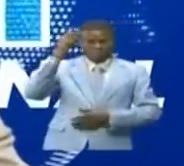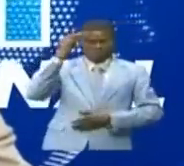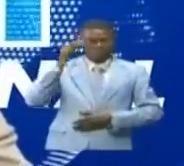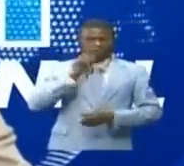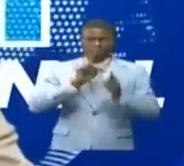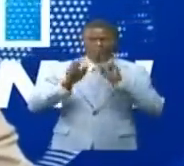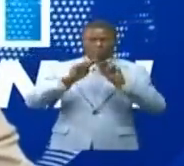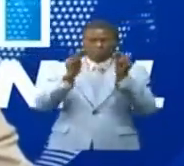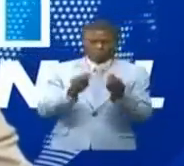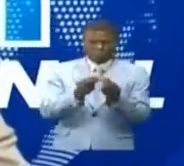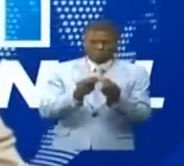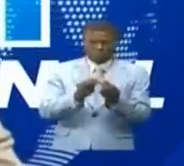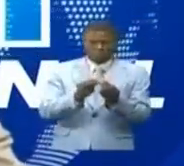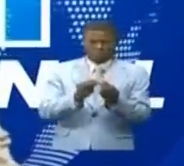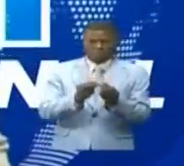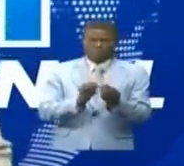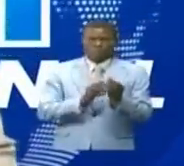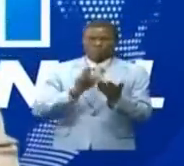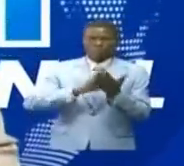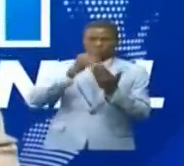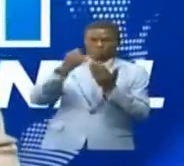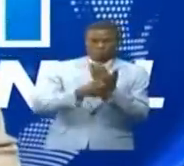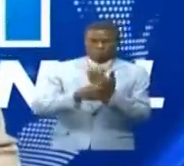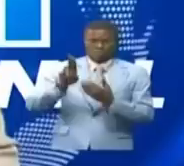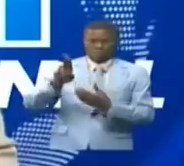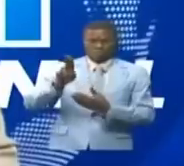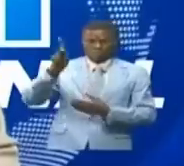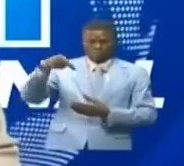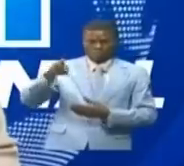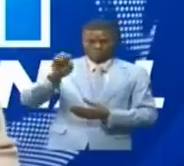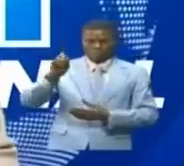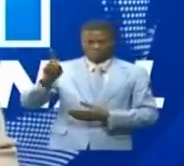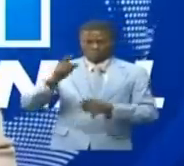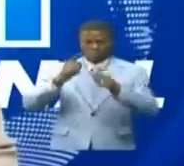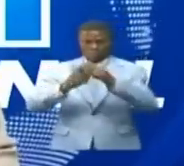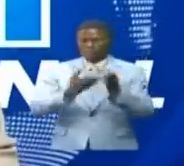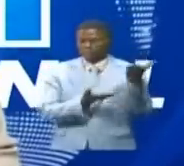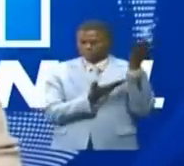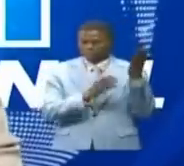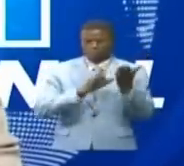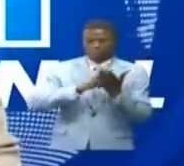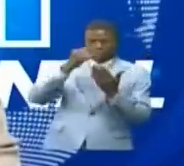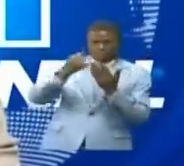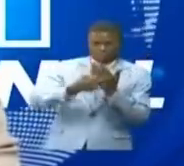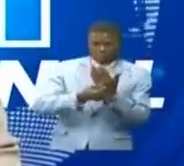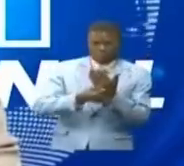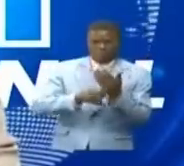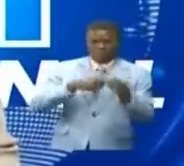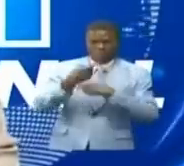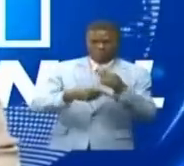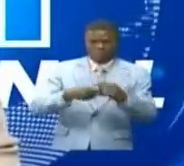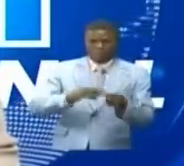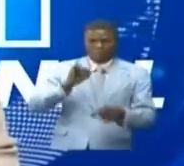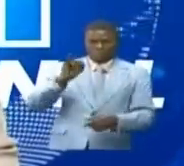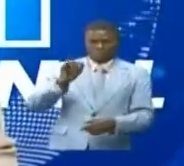délégation de l'équipe de pilotage du projet RED+ sur un important projet mis en œuvre à Inongo qui vise la